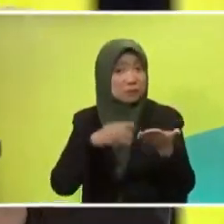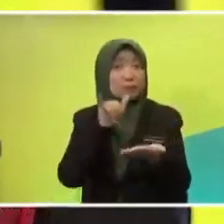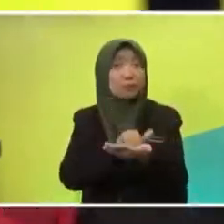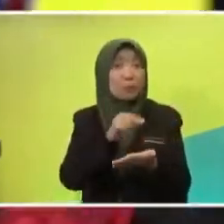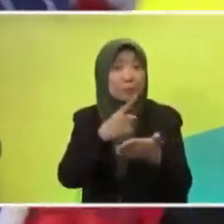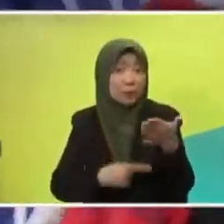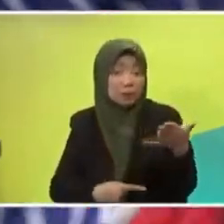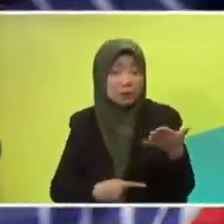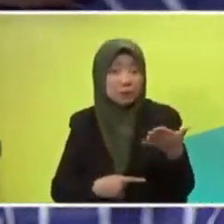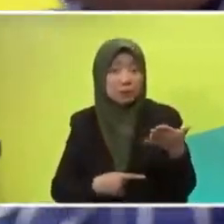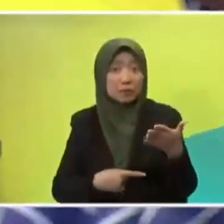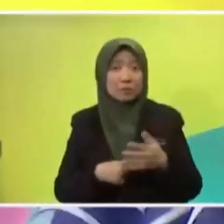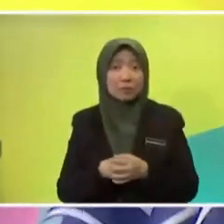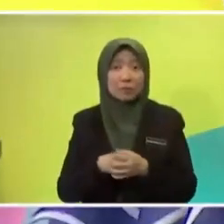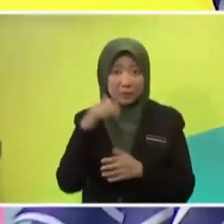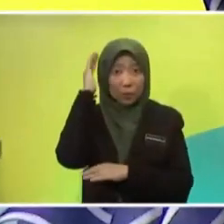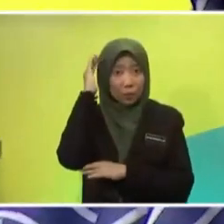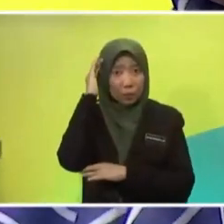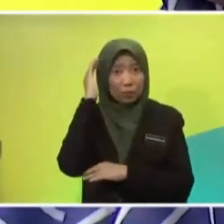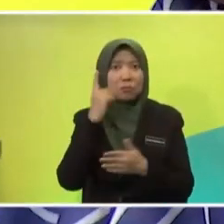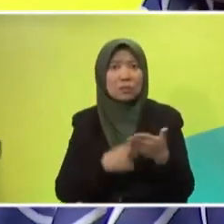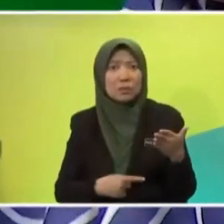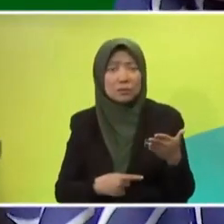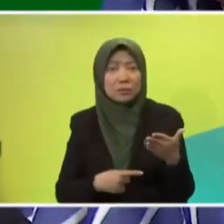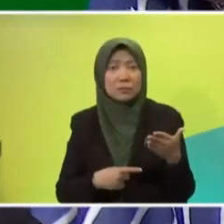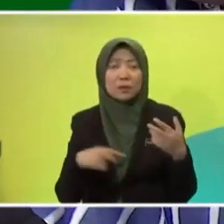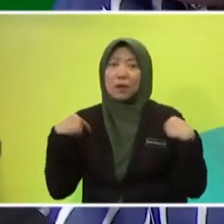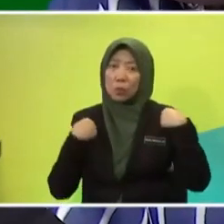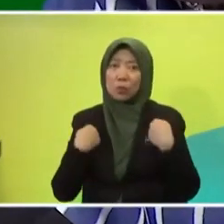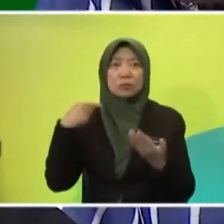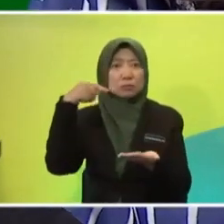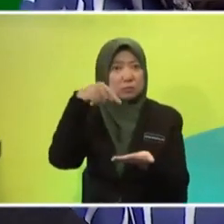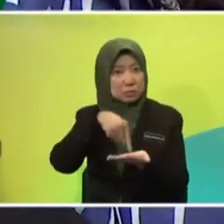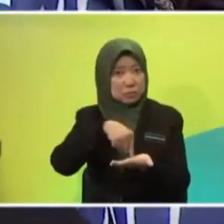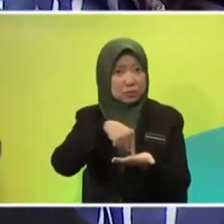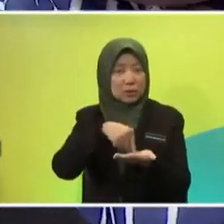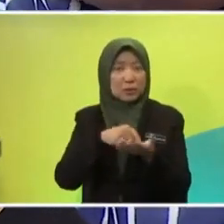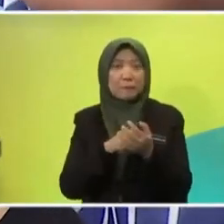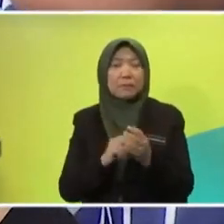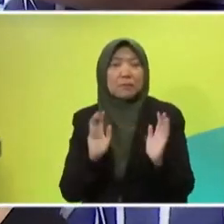eh? Eh, saya tahu ni. Haiwan ni kabarnya takut